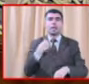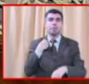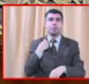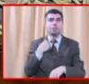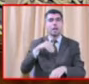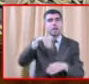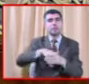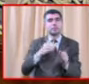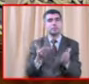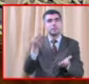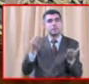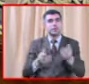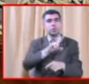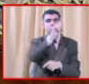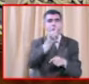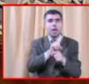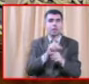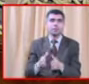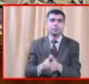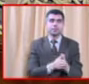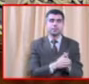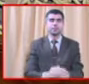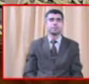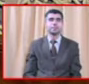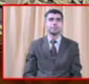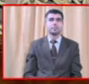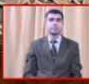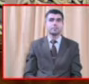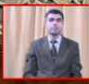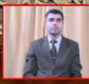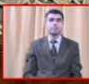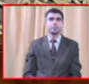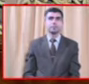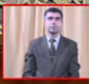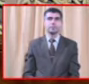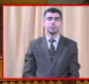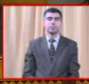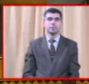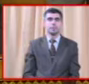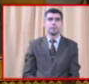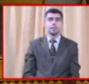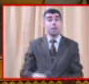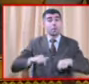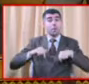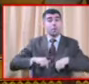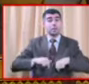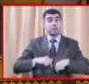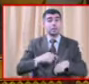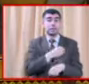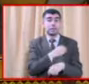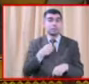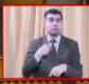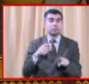الوحده والتعاونيه. تفضل احد الساده النواب. تفضل. سيد الوزير نسائلكم